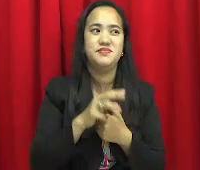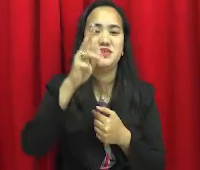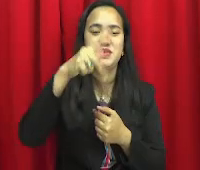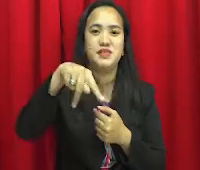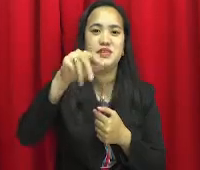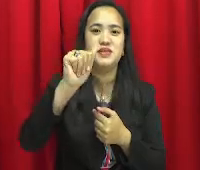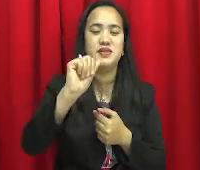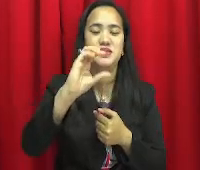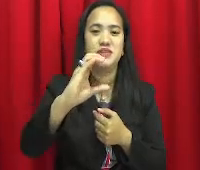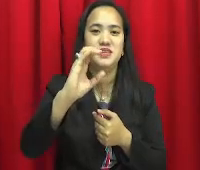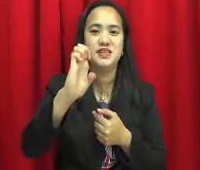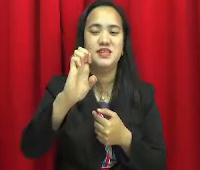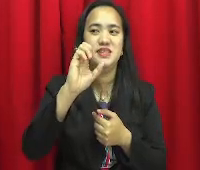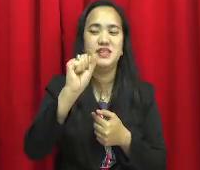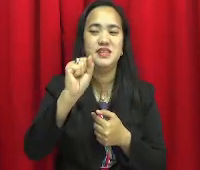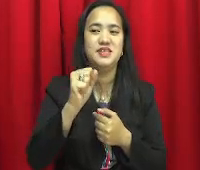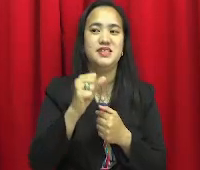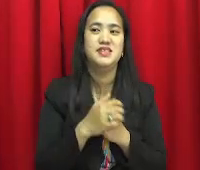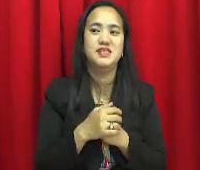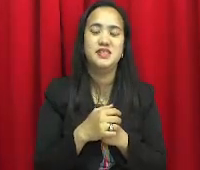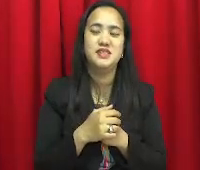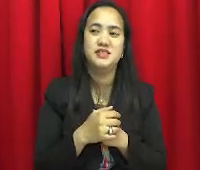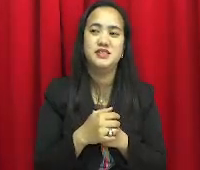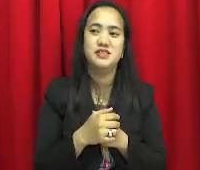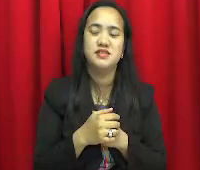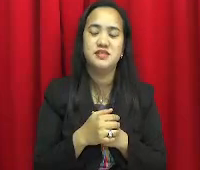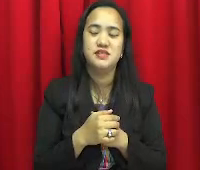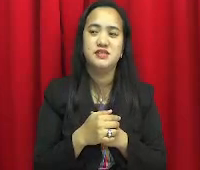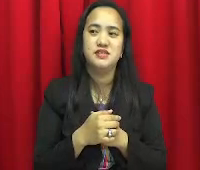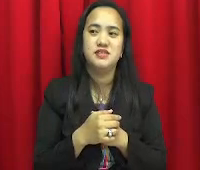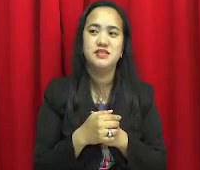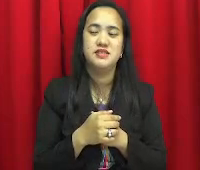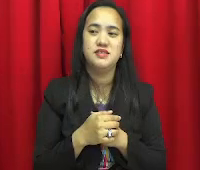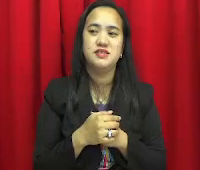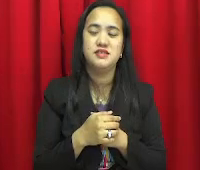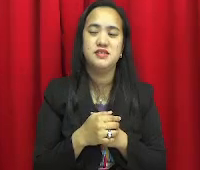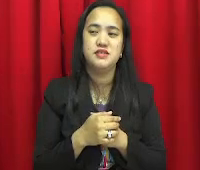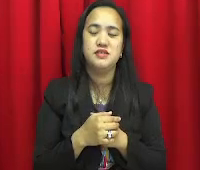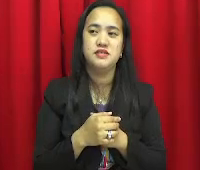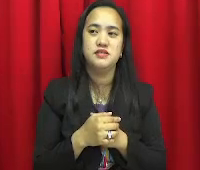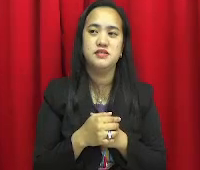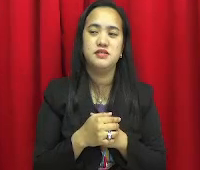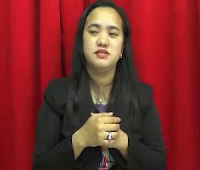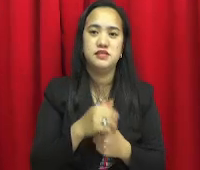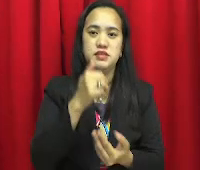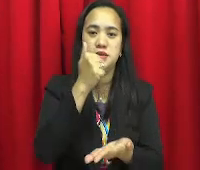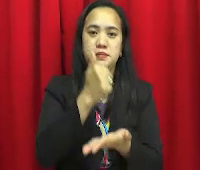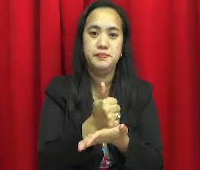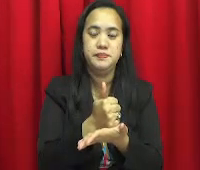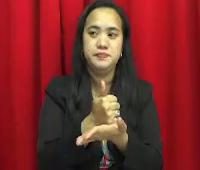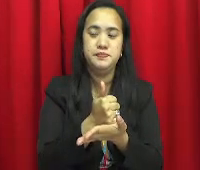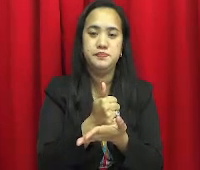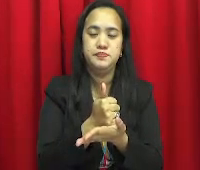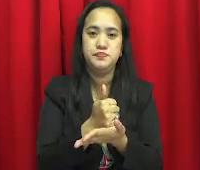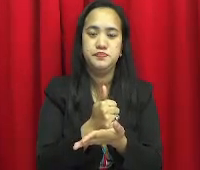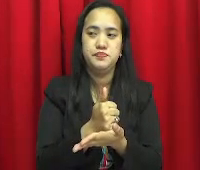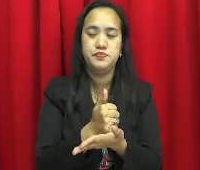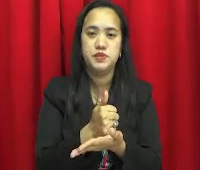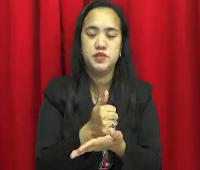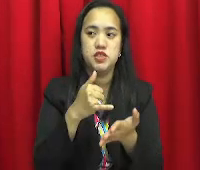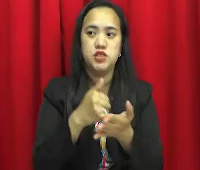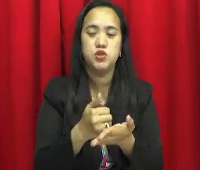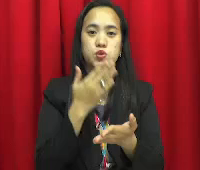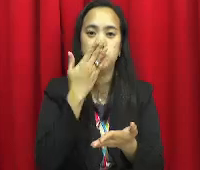pwedeng tatayo dyan ang hindi mo natatapos. Sabi nga ni Ma'am Royce, ano, sabi niya, eh, Ma'am Leslie, dapat talaga ang isang asawang babae ay